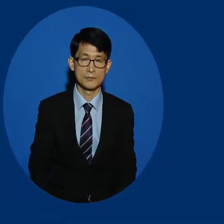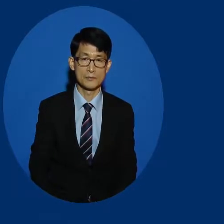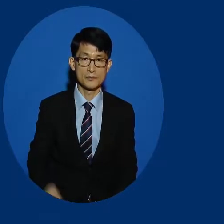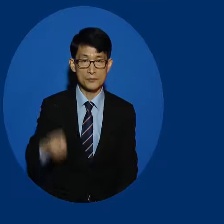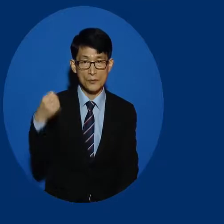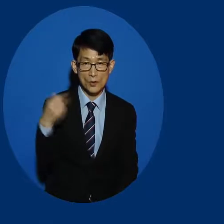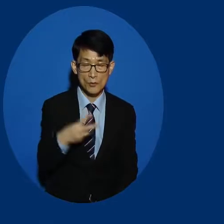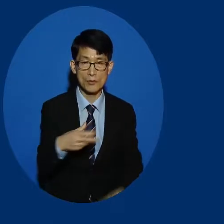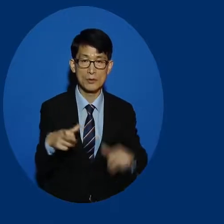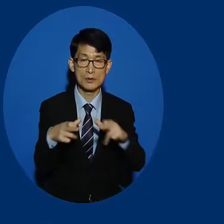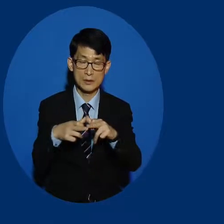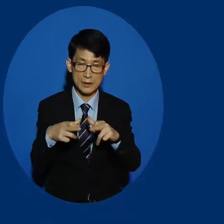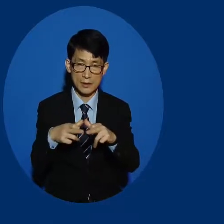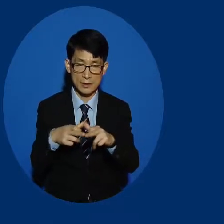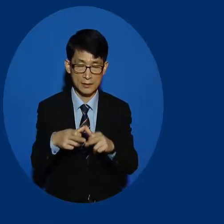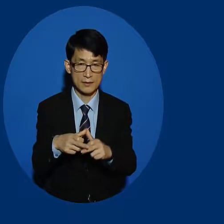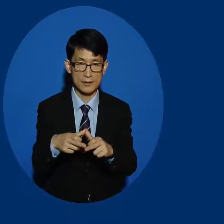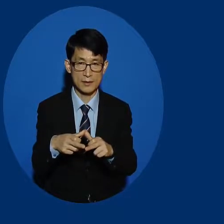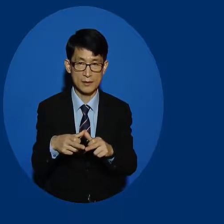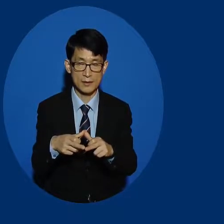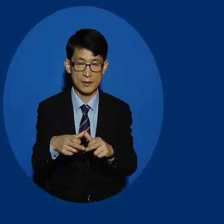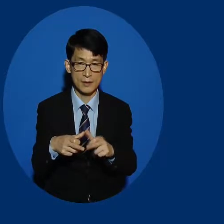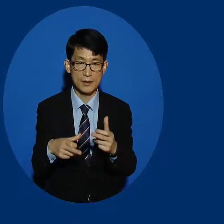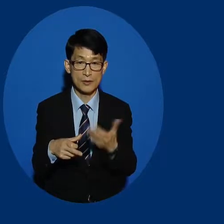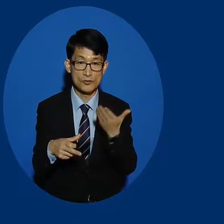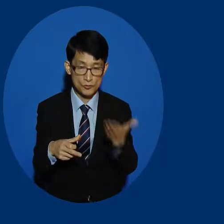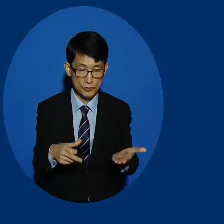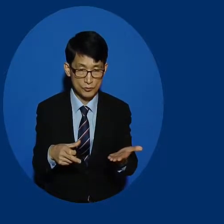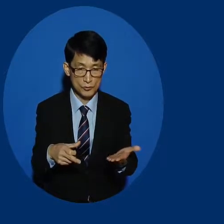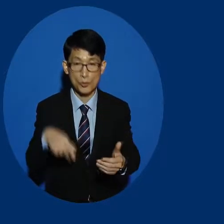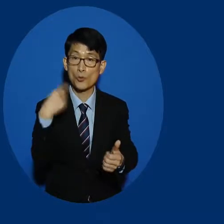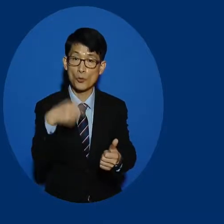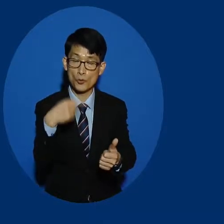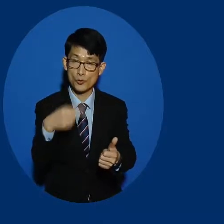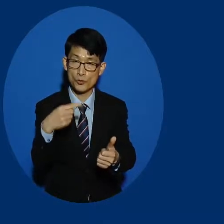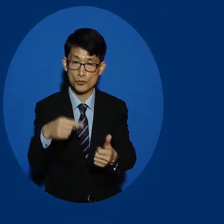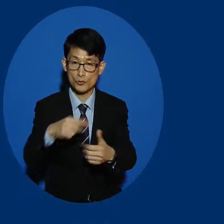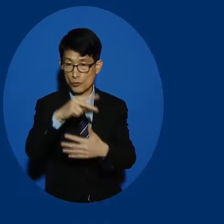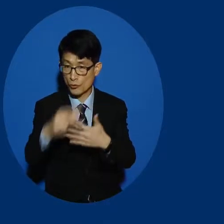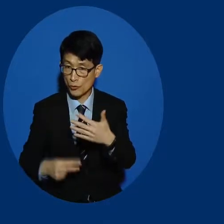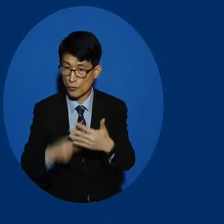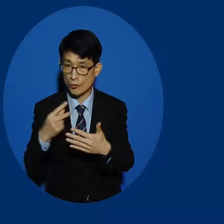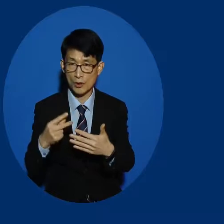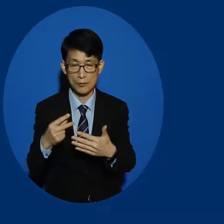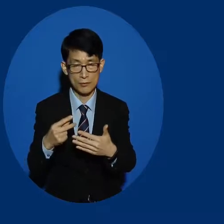또 장애인들에게 주어지는 공급되어지는 평생교육 프로그램도 다양하지 못해요.